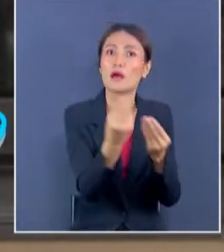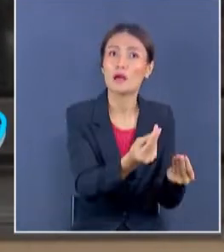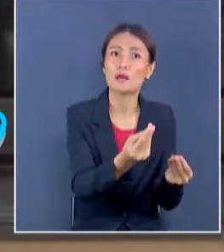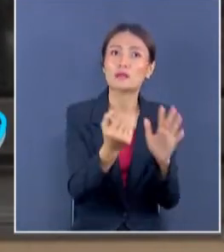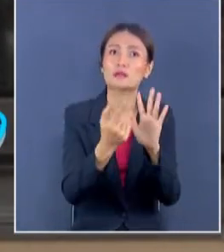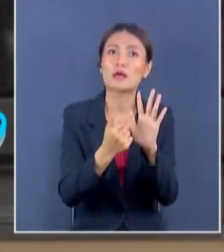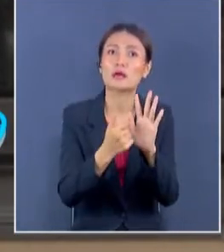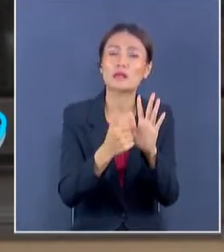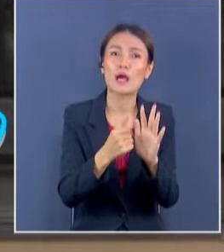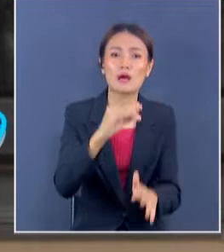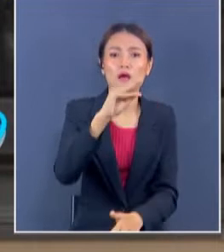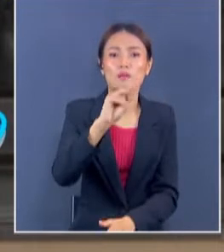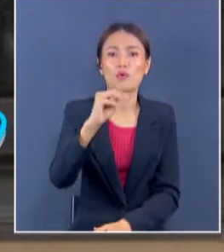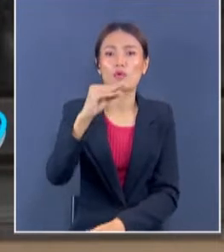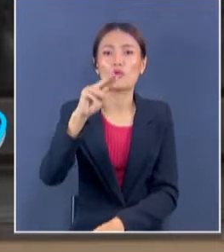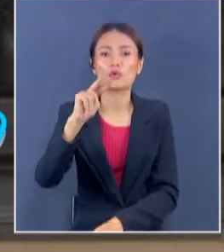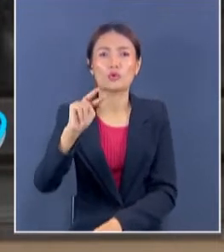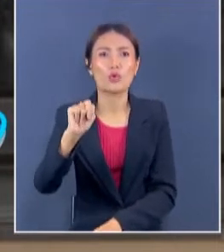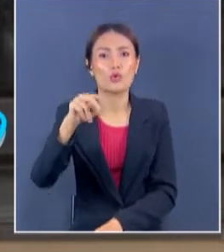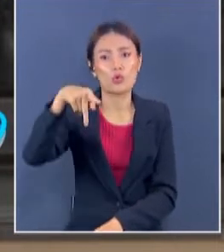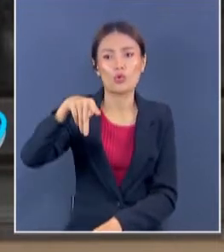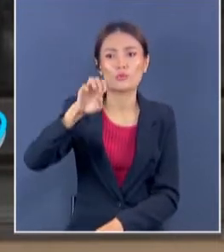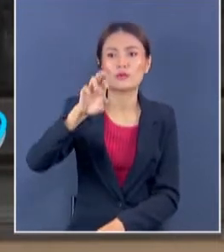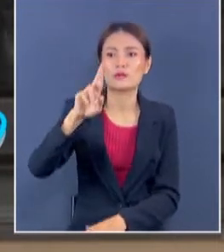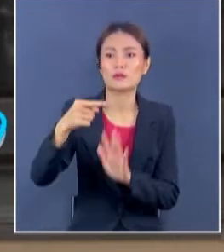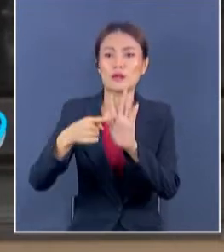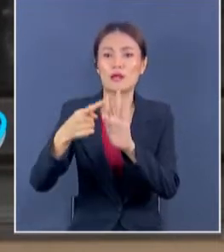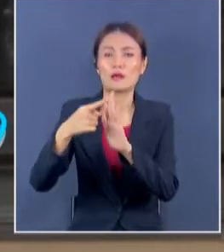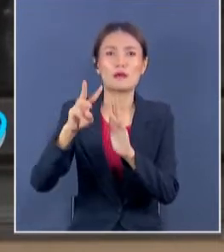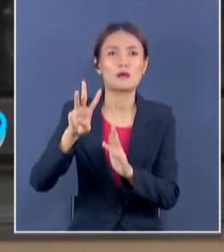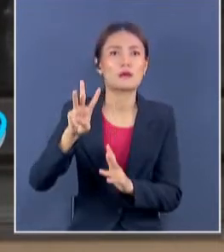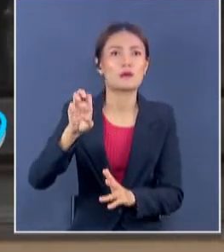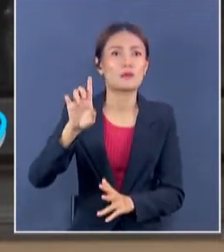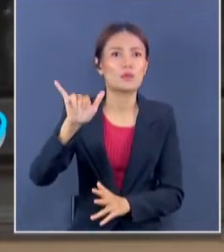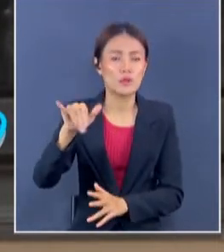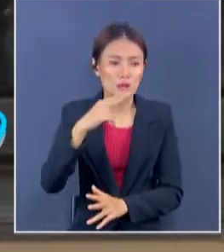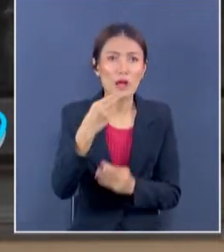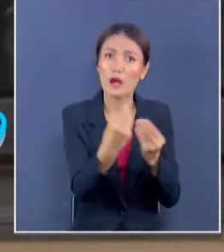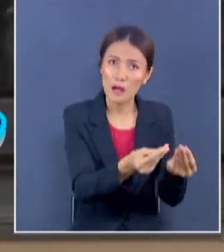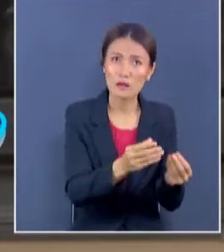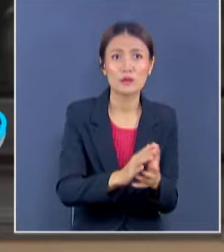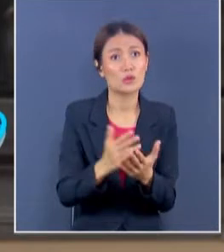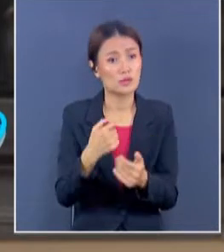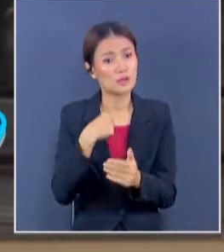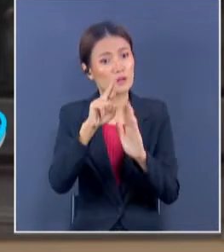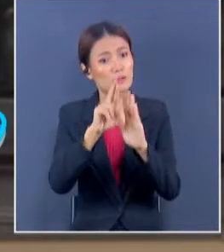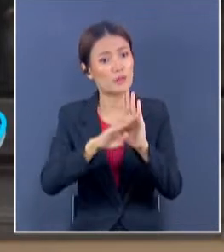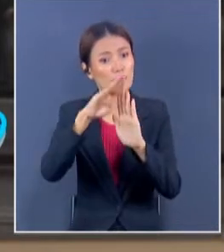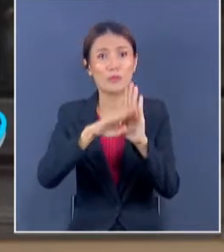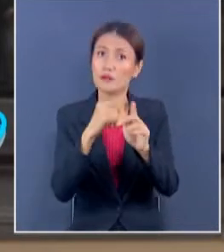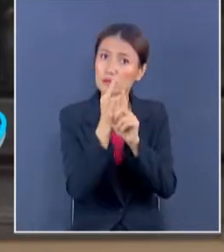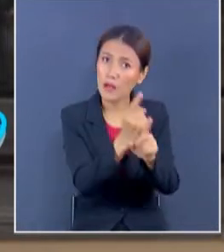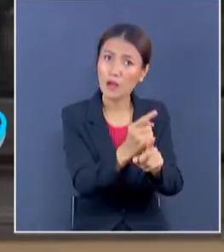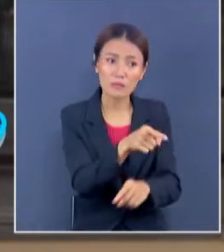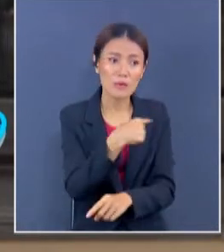ยเข้าข่ายว่าจะต้องจ่ายยาโมโนพิราเวียให้แล้วก็ยืนยันครับว่าการให้ยาจ่ายยาตรงนี้ไม่ได้ใช้อภิ